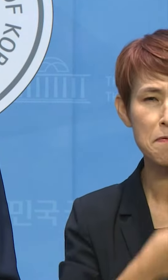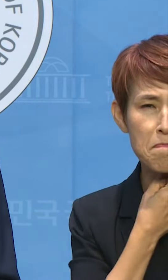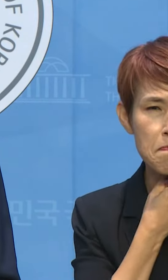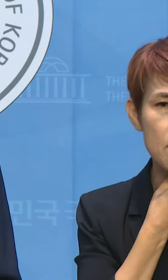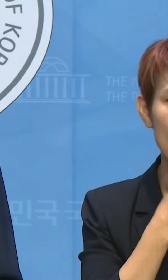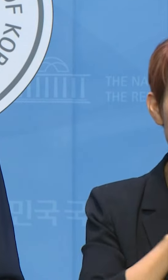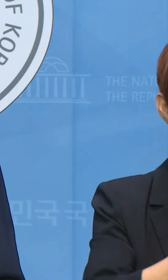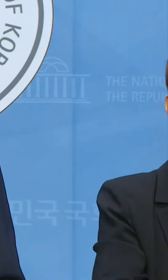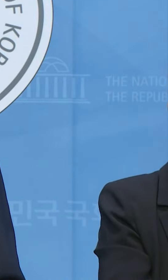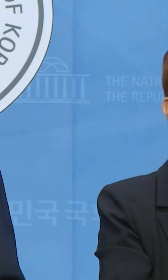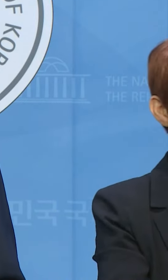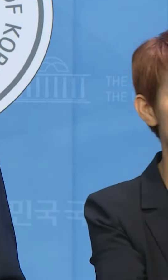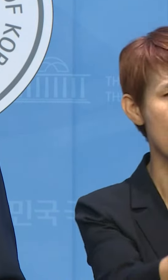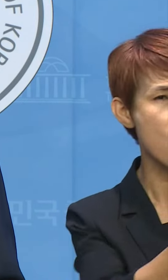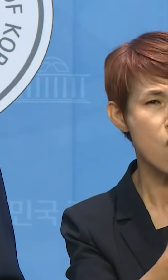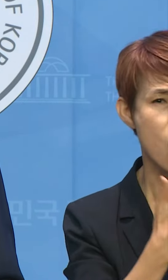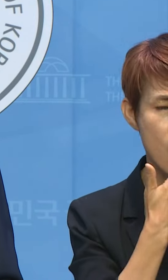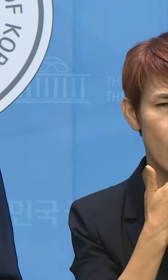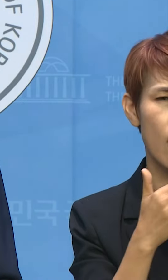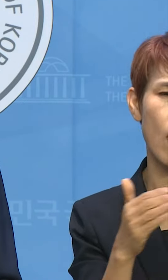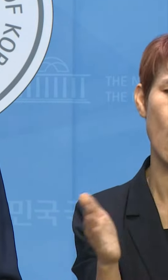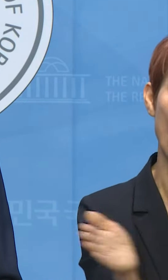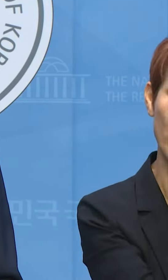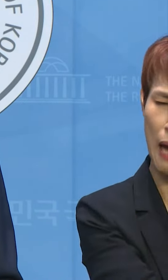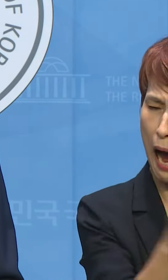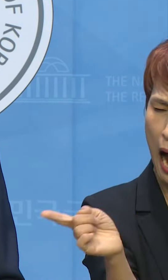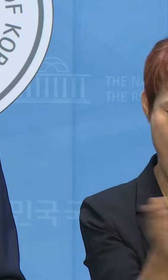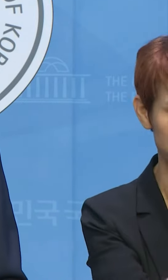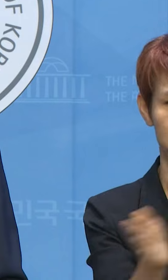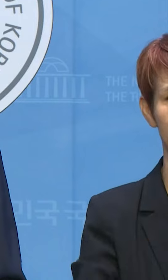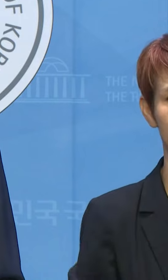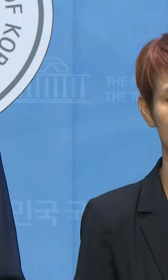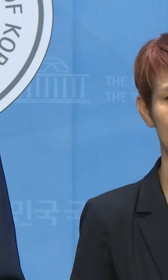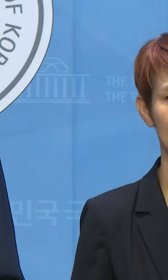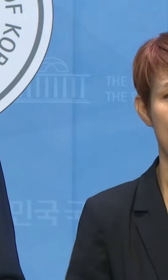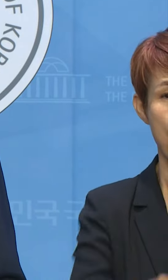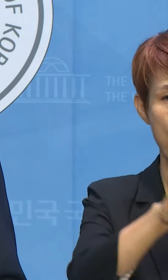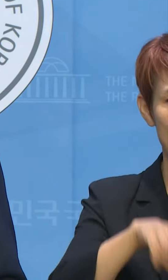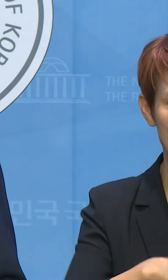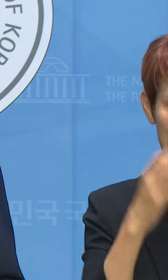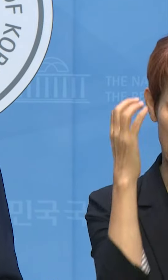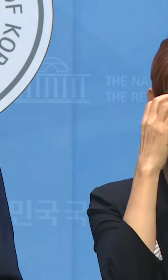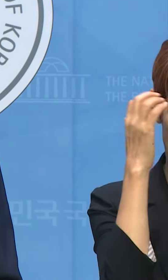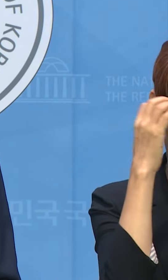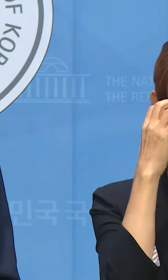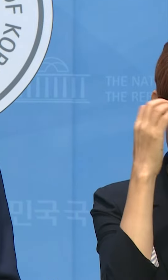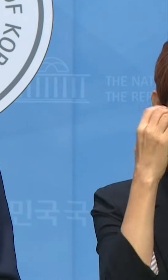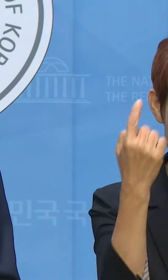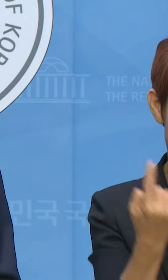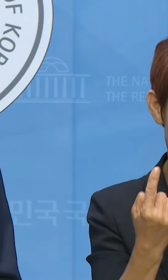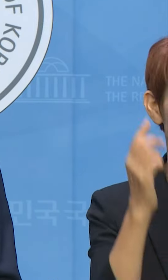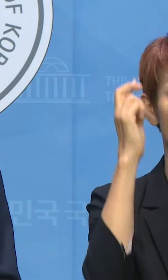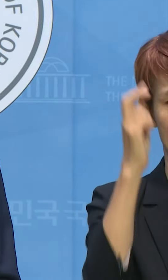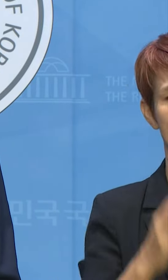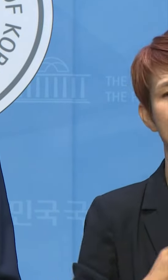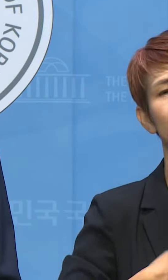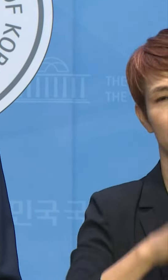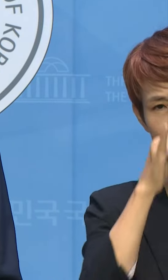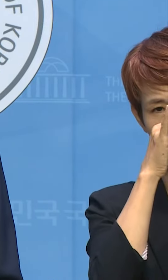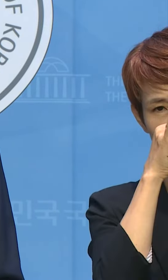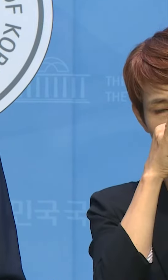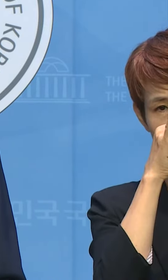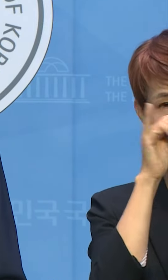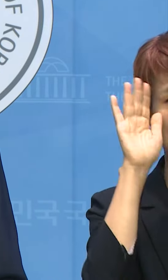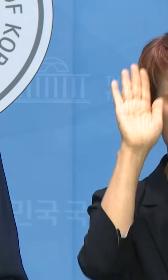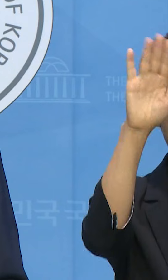권력의 부스러기도 떨어져 있지 않습니다 오히려 가시길 고난의 길입니다 정해지지